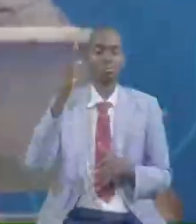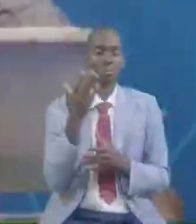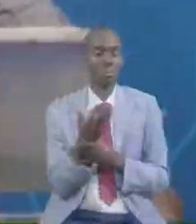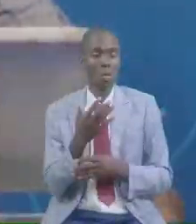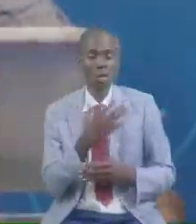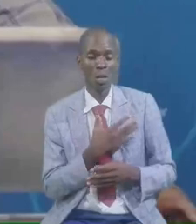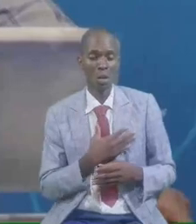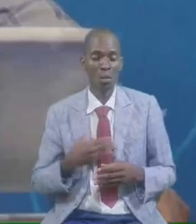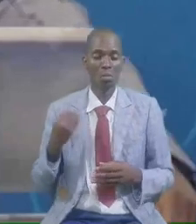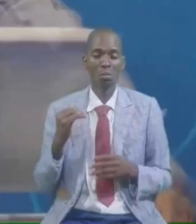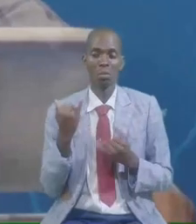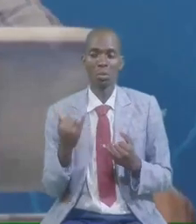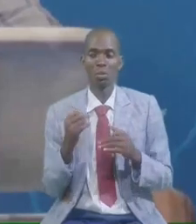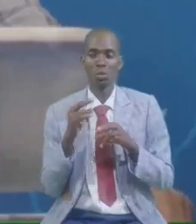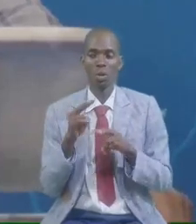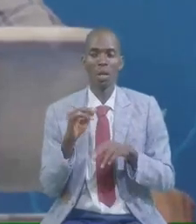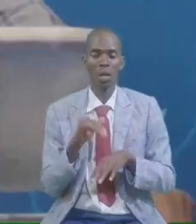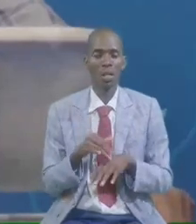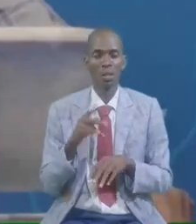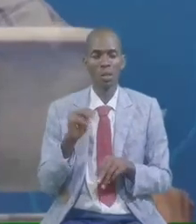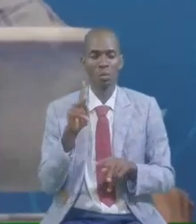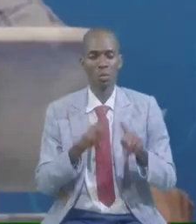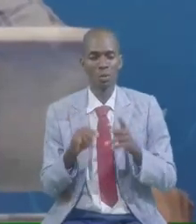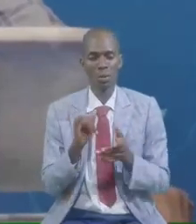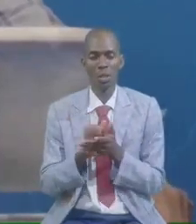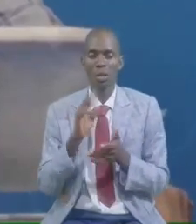Alors, donc, voyez ceux qui sont debout et lèvent la main.